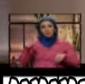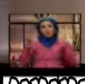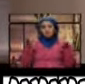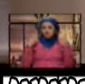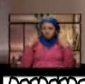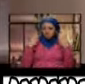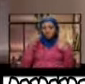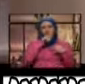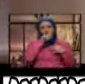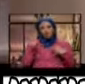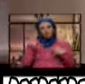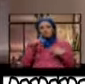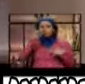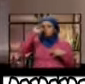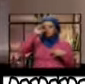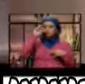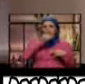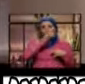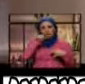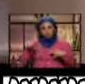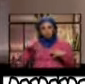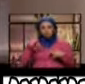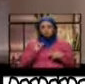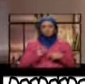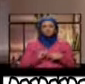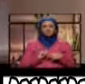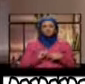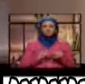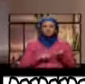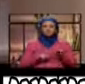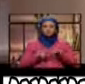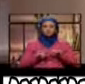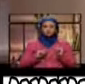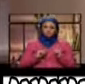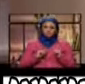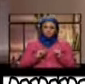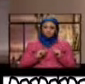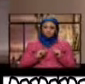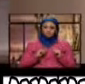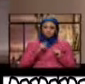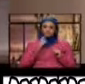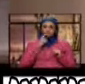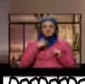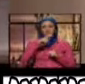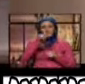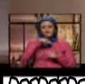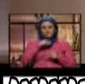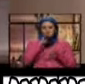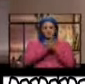إيه، والناس يقول لك ده بدأ يلتزم، أو ده يريد بينك وبينه عشرة.